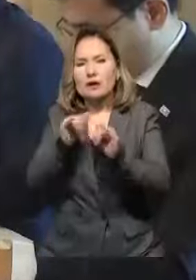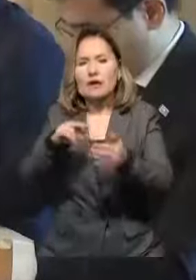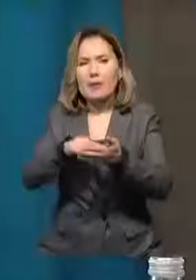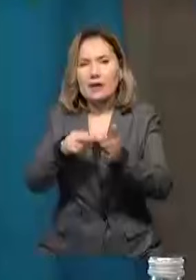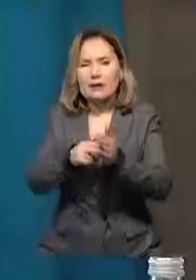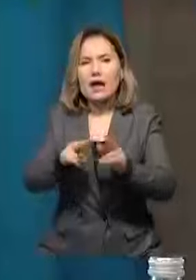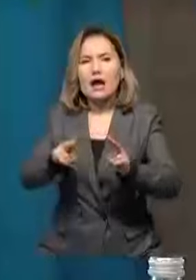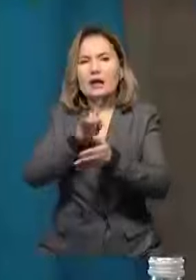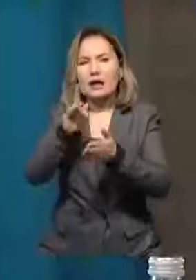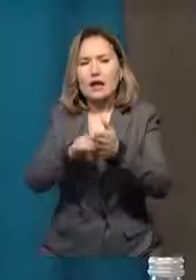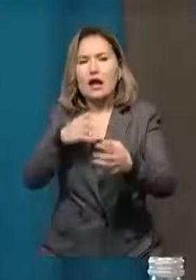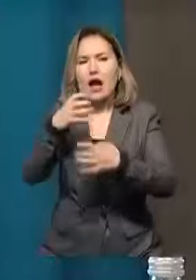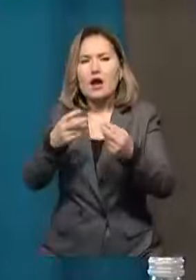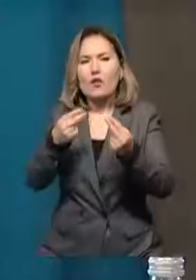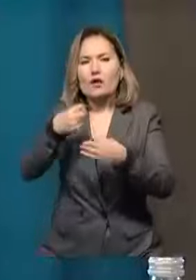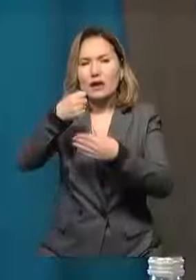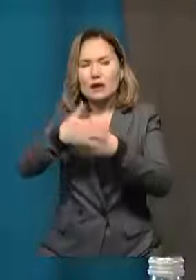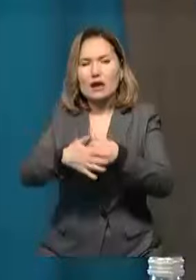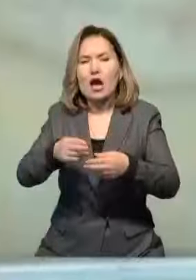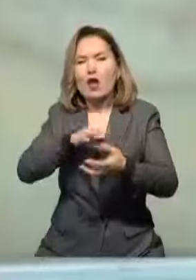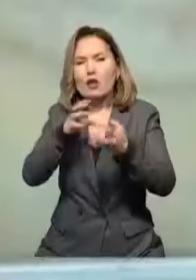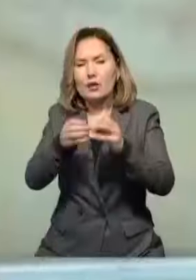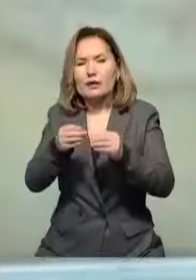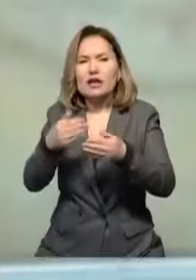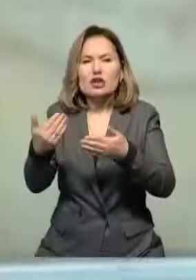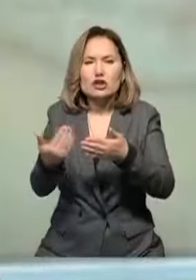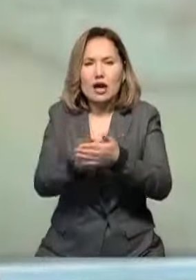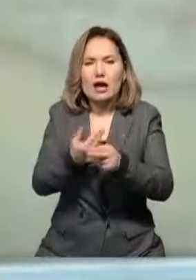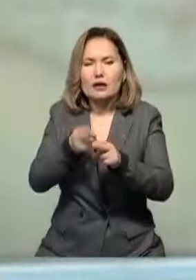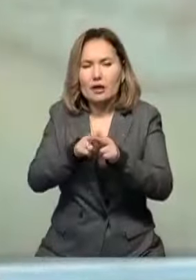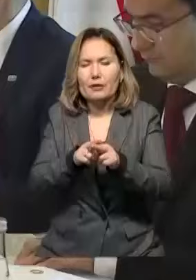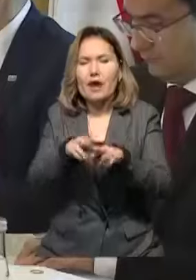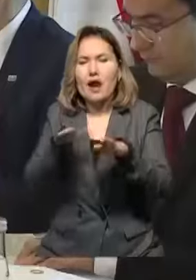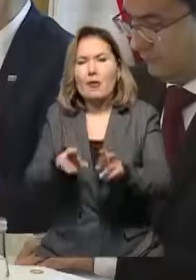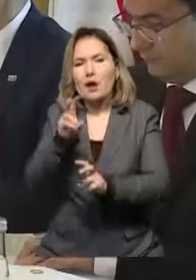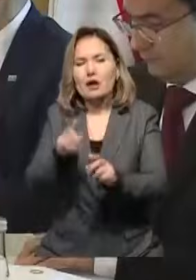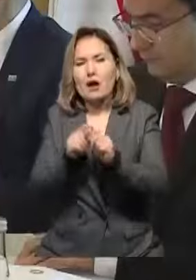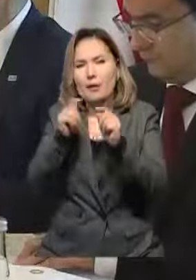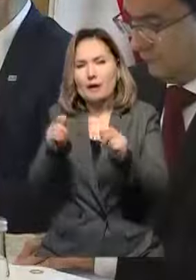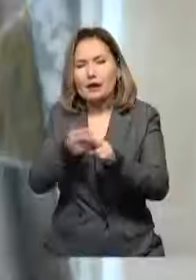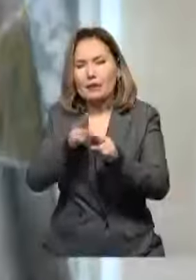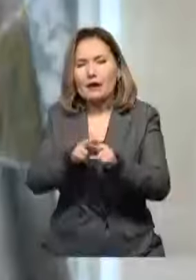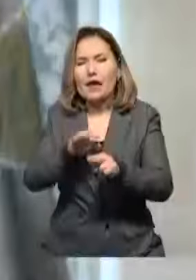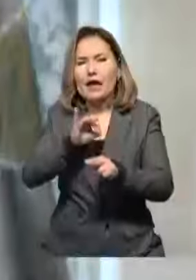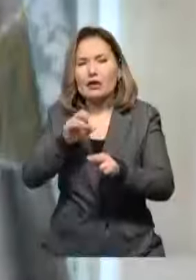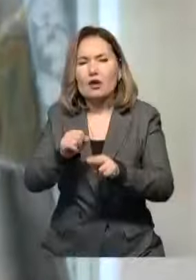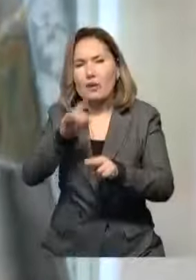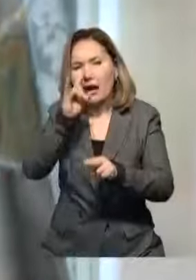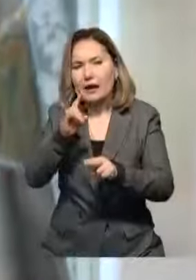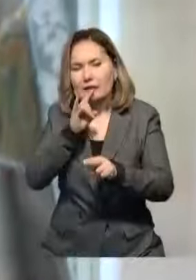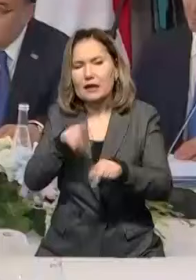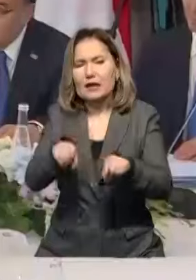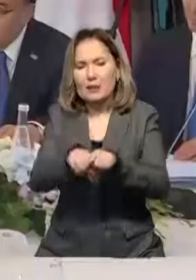дамыту мақсатында Астана халықаралық қаржы орталығы юрисдикциясындағы жаңа кен орындарын игеретін Индорама Казахстан